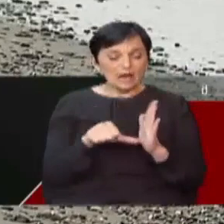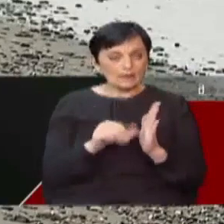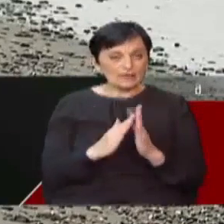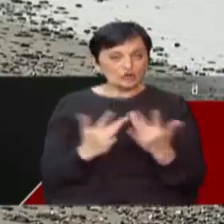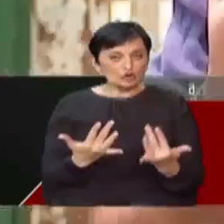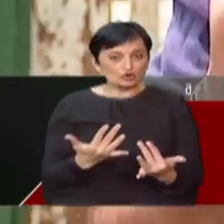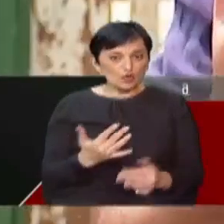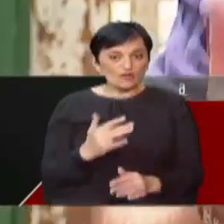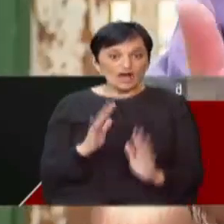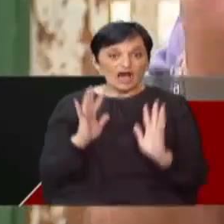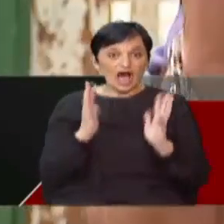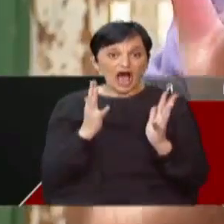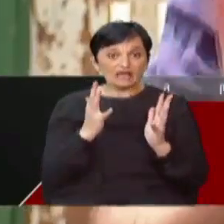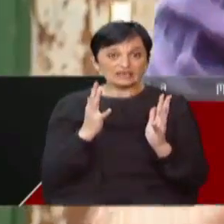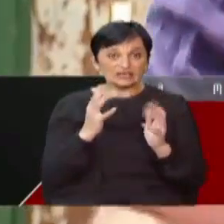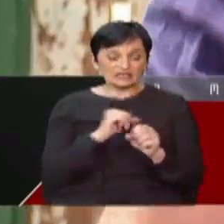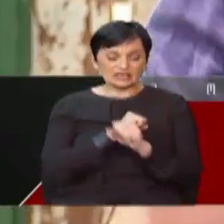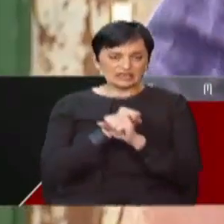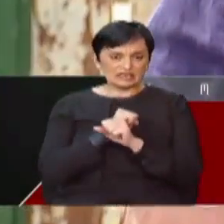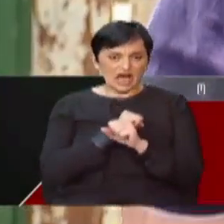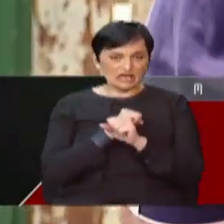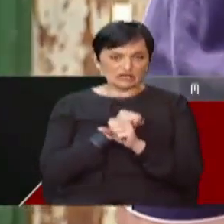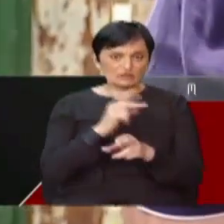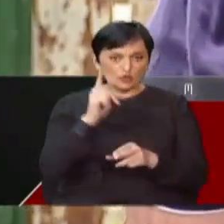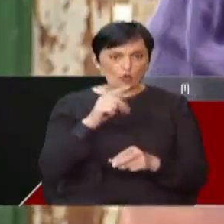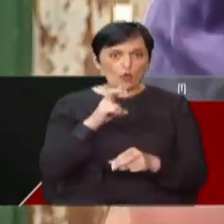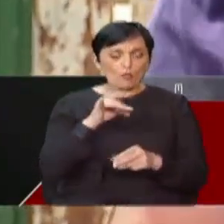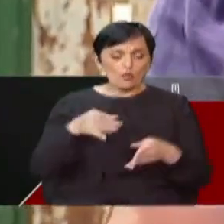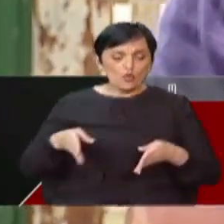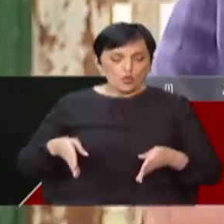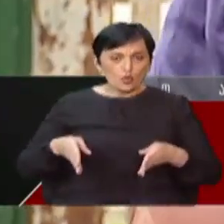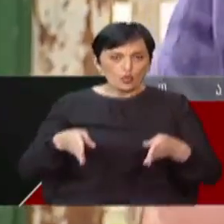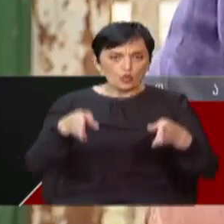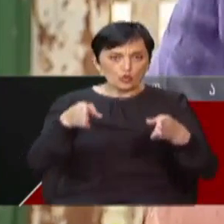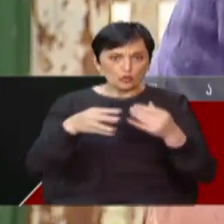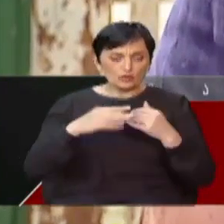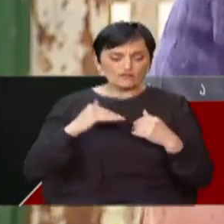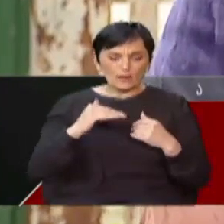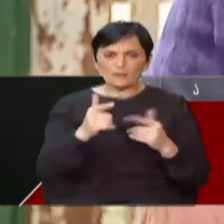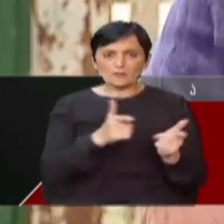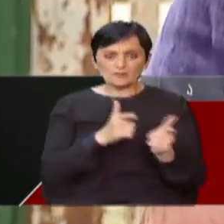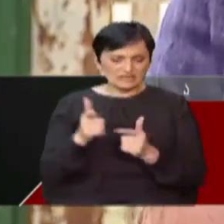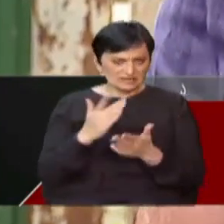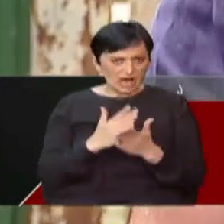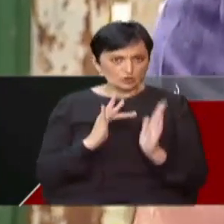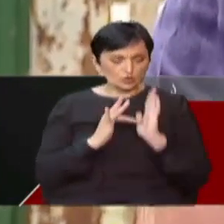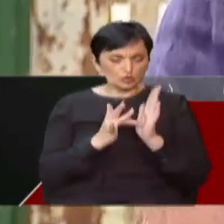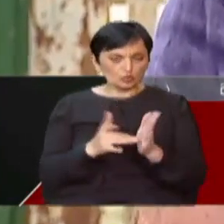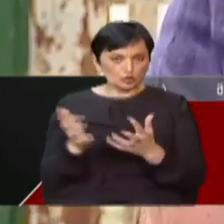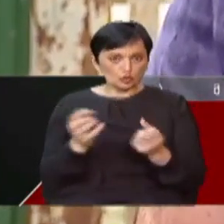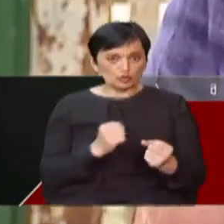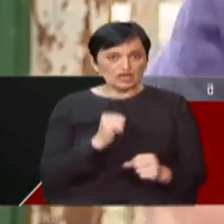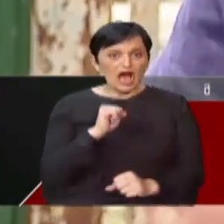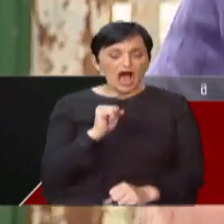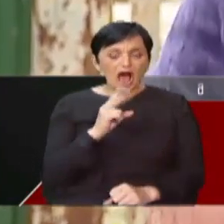ითხოვენ. მოვა ანაკლიაში დასასვენებლად, თქვენ ალბათ იცით, რომ ბულვარის ტერიტორია უკვე მზად არის ტურისტების მისაღებად,